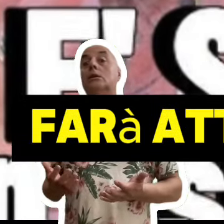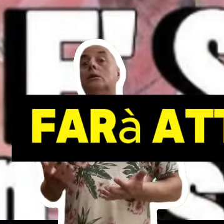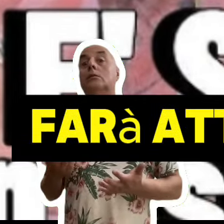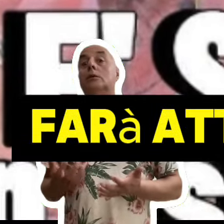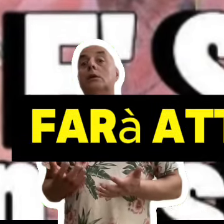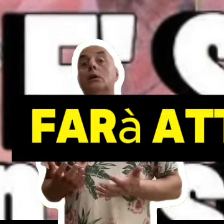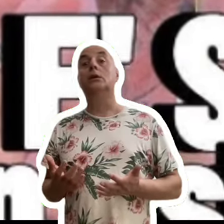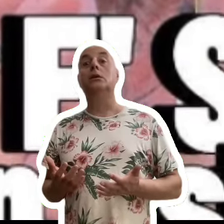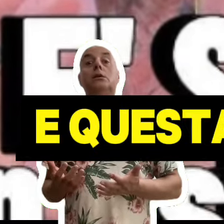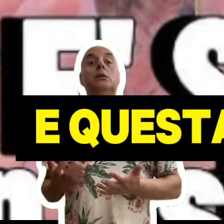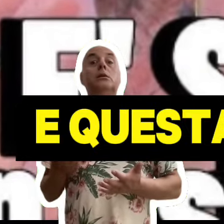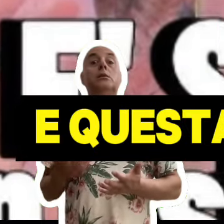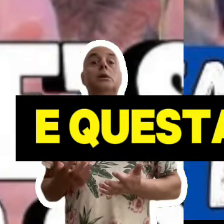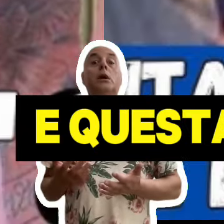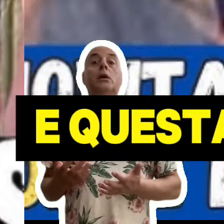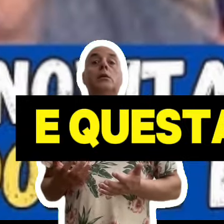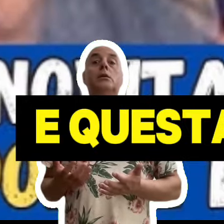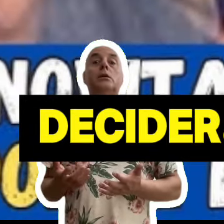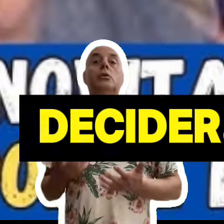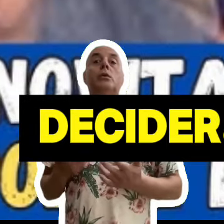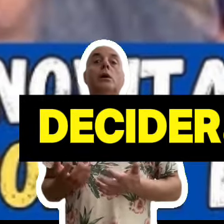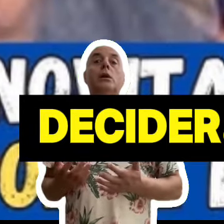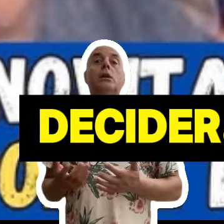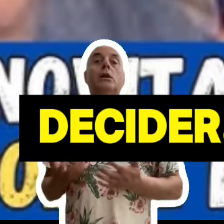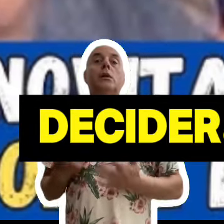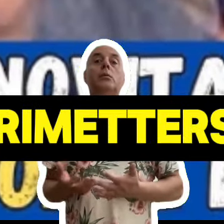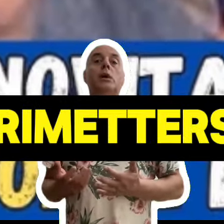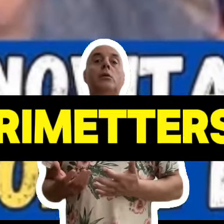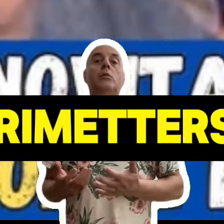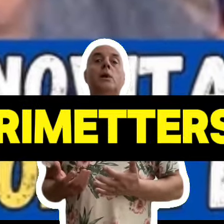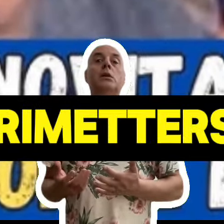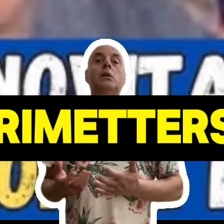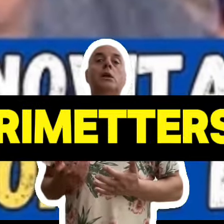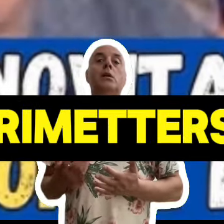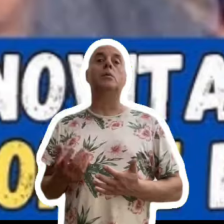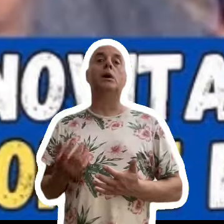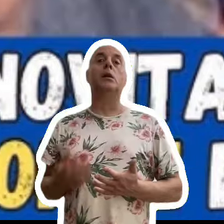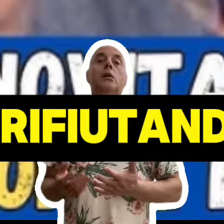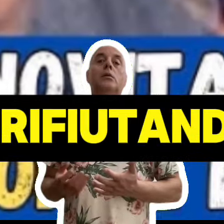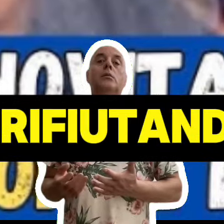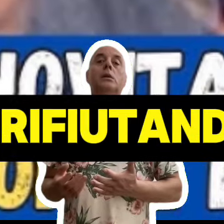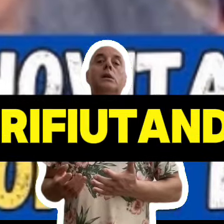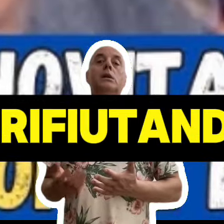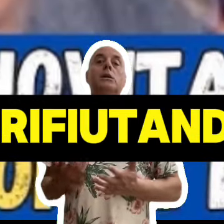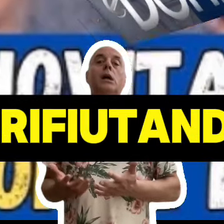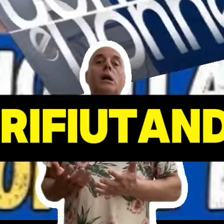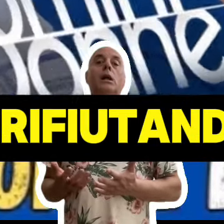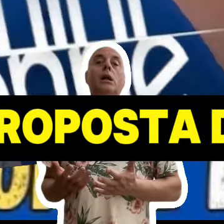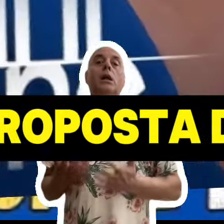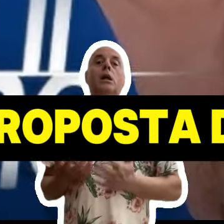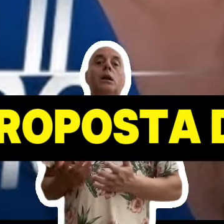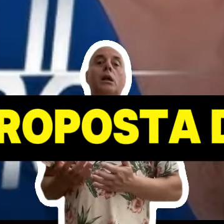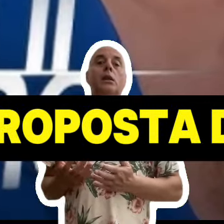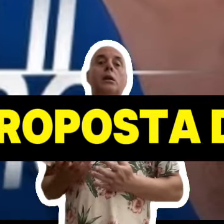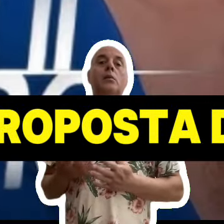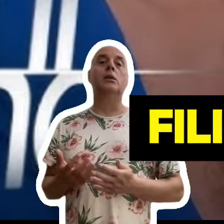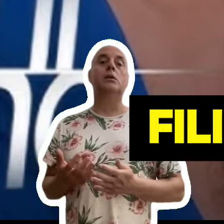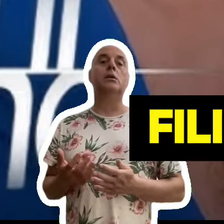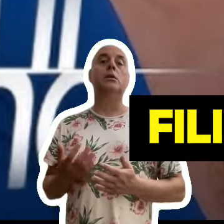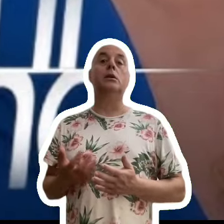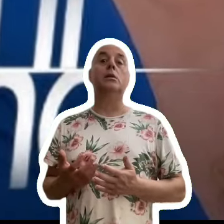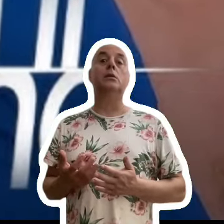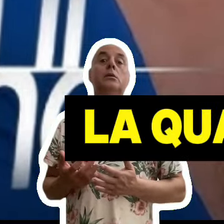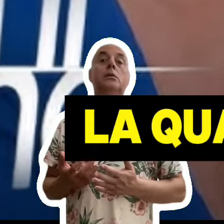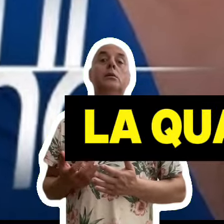non si farà attendere E questa volta deciderà di non rimettersi in gioco rifiutando così la proposta di Maria De